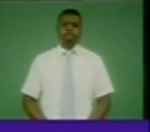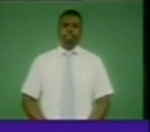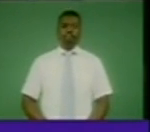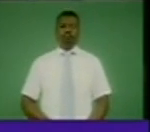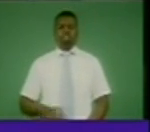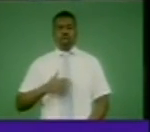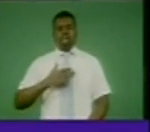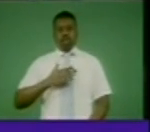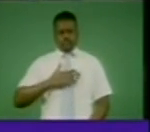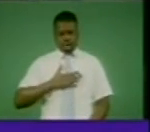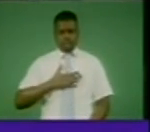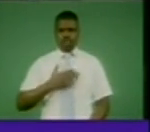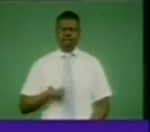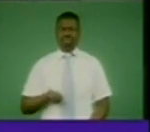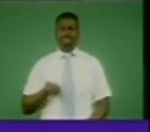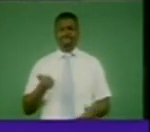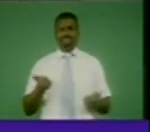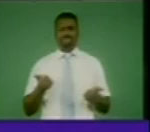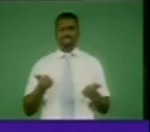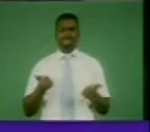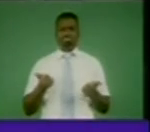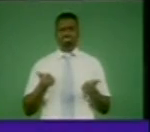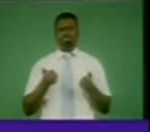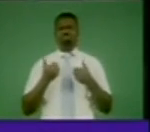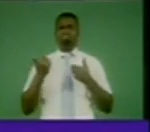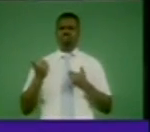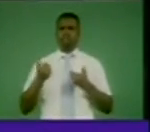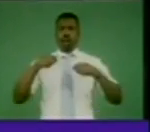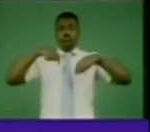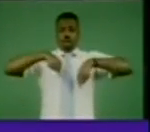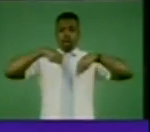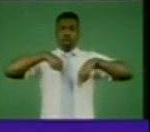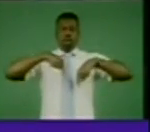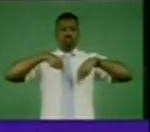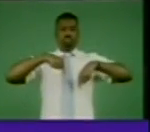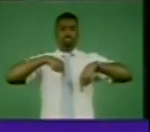Nasikitika kuwaarifu wa Kiligora kaja leo kwa Kiligora. Leo